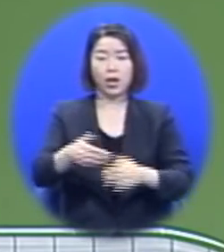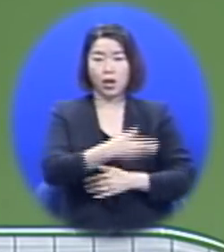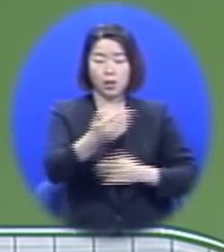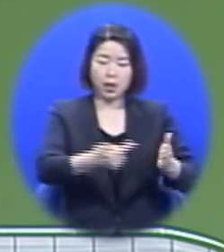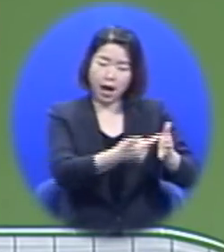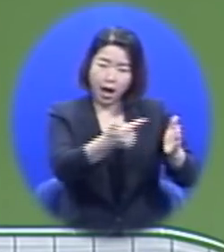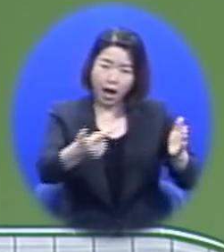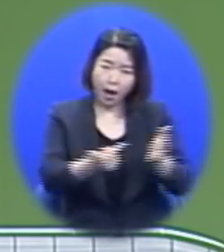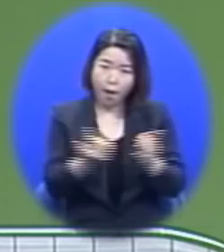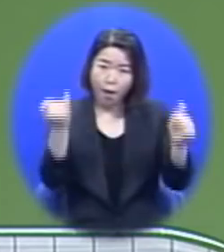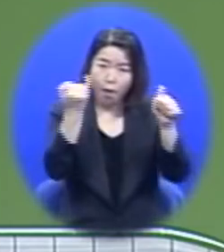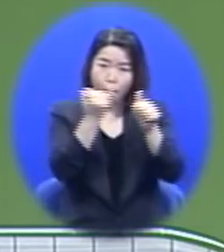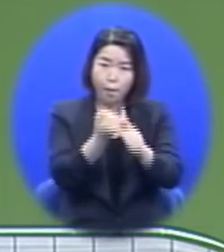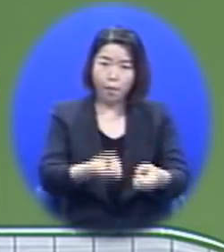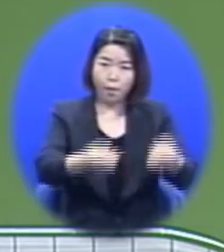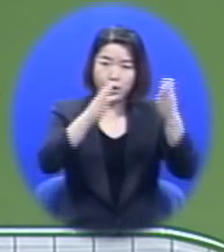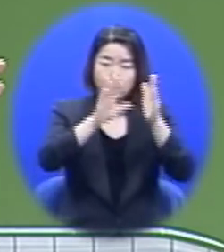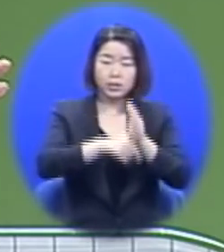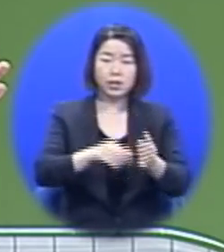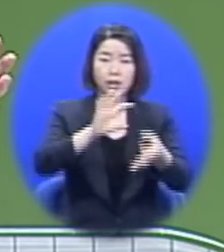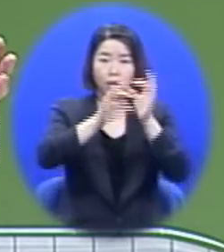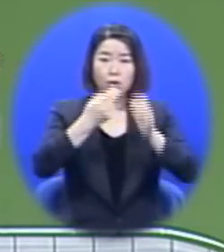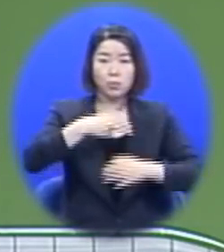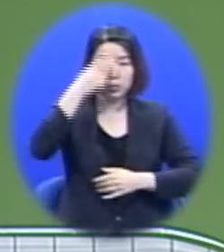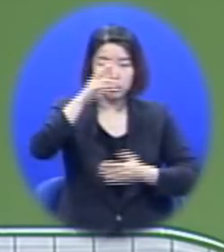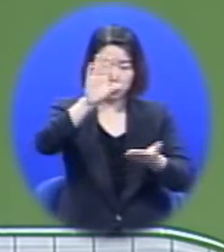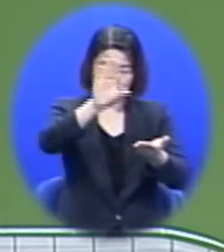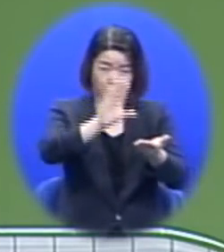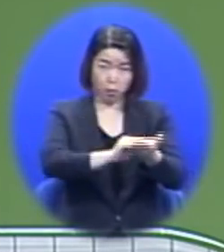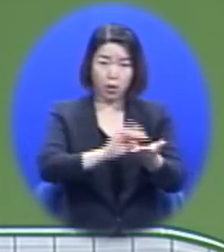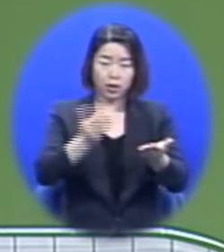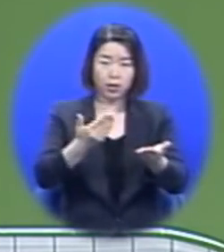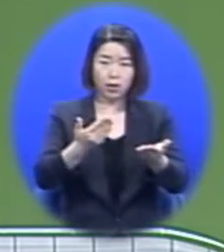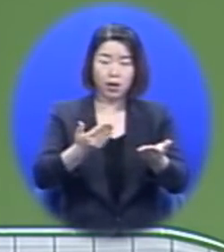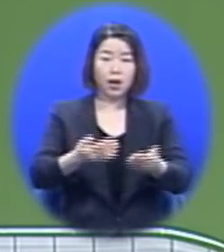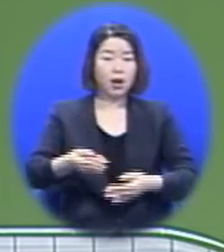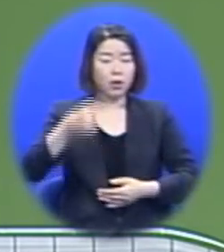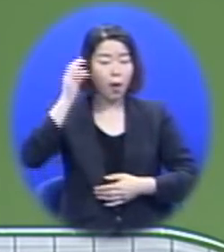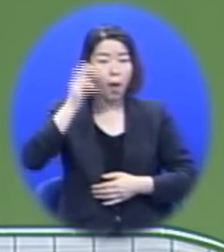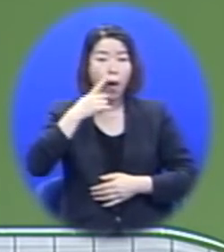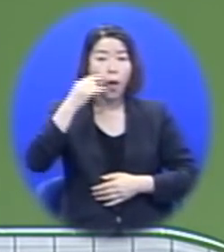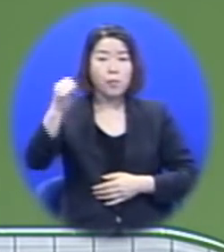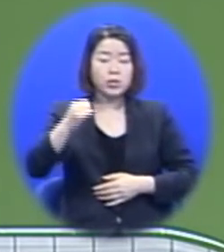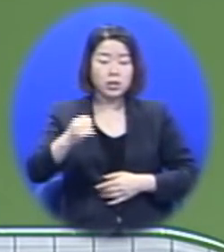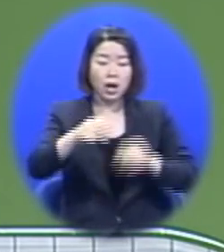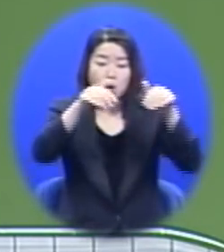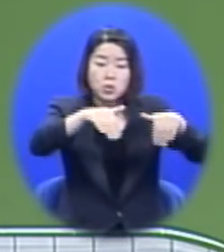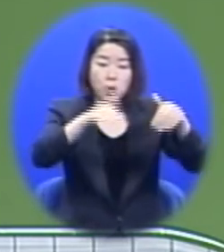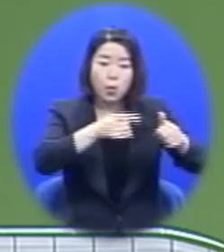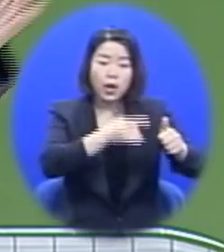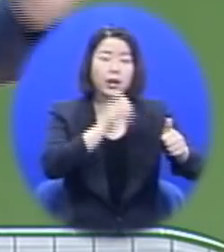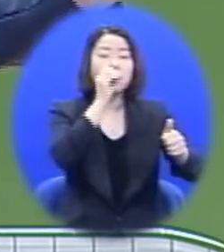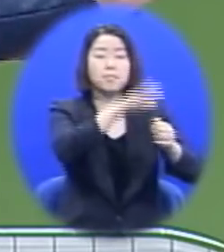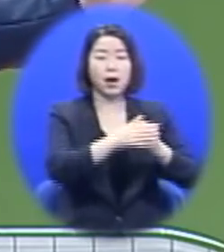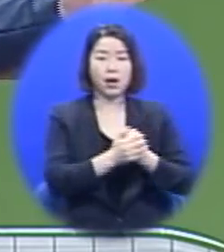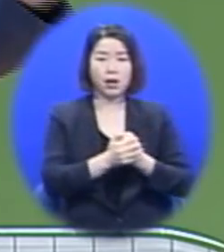때 포도주가 떨어졌습니다. 예수님의 어머니 마리아가 그 집에 있는 종들에게 말했습니다. 예수님에게 가서